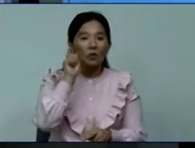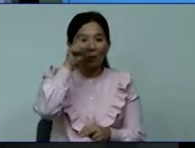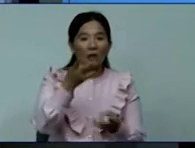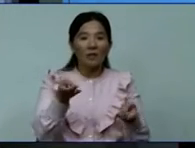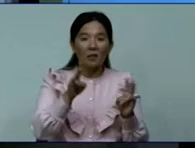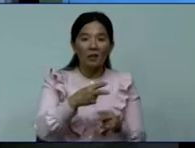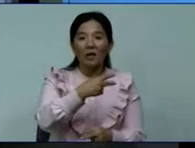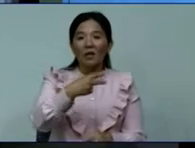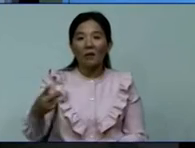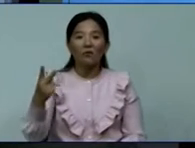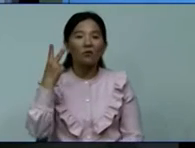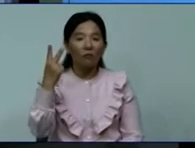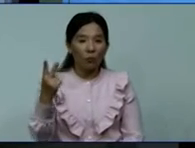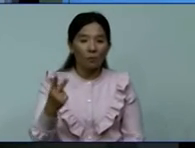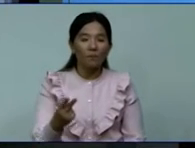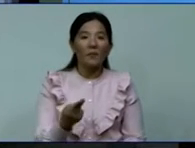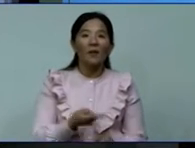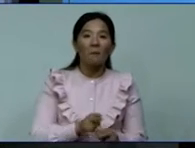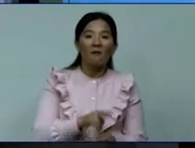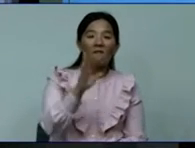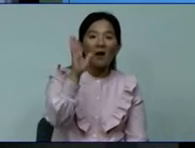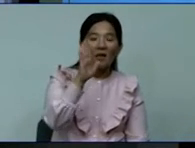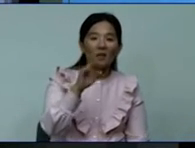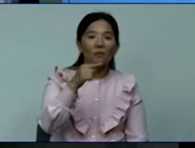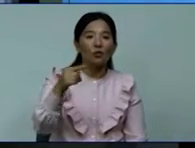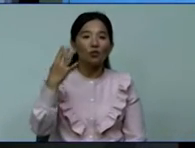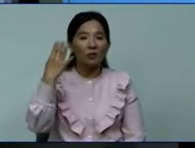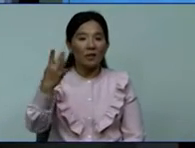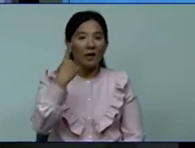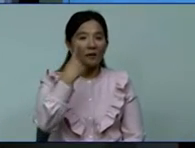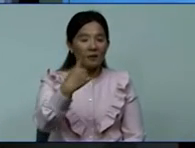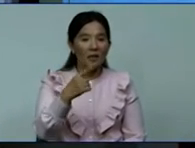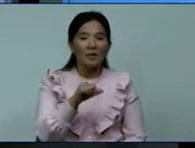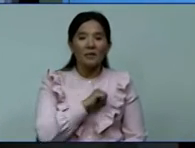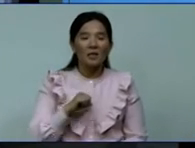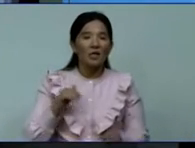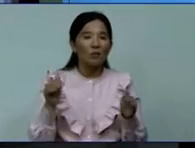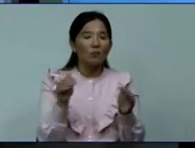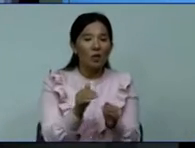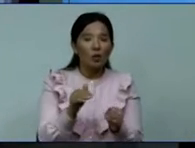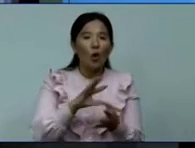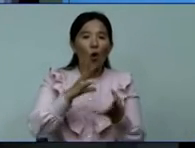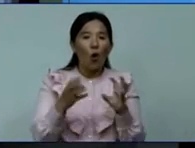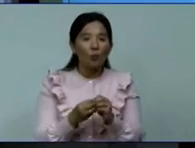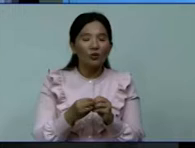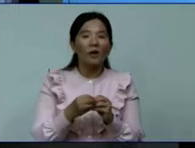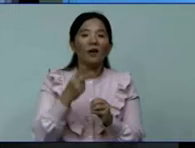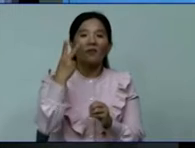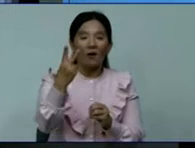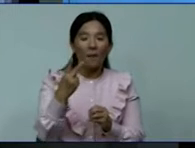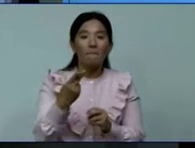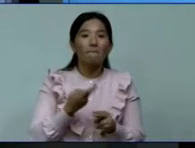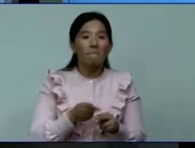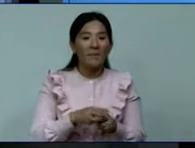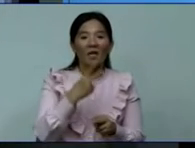равен валентности его 2. Валентность NH4 – 1. Наименьшее общее кратное – 2.